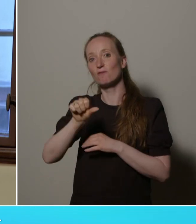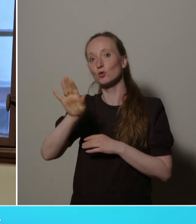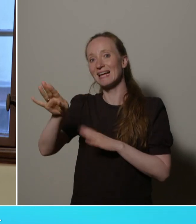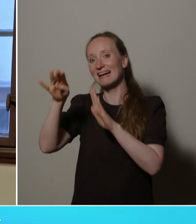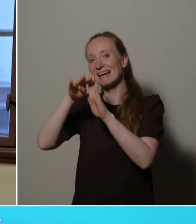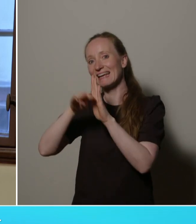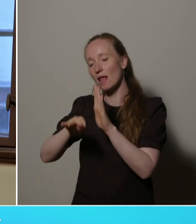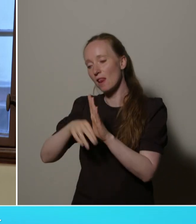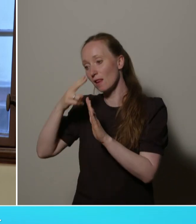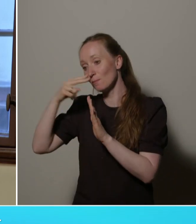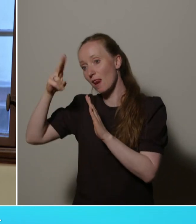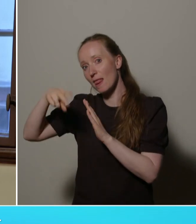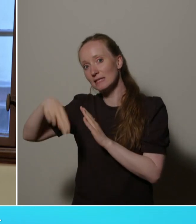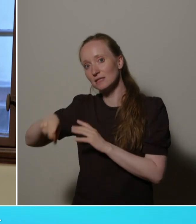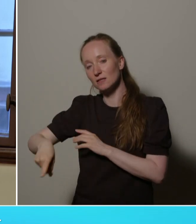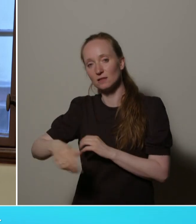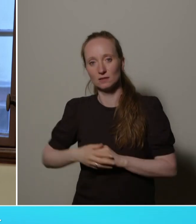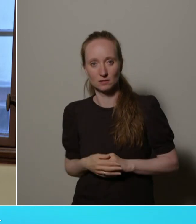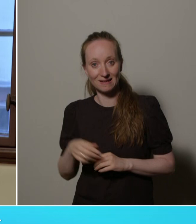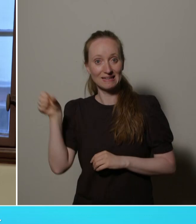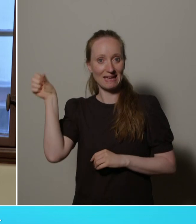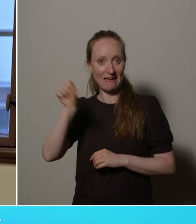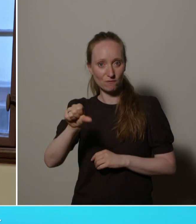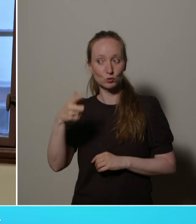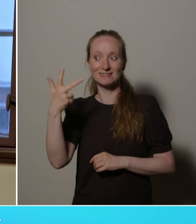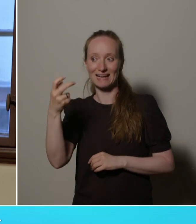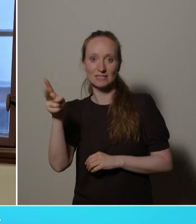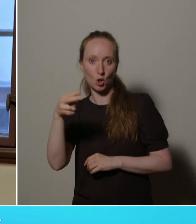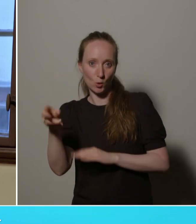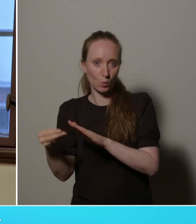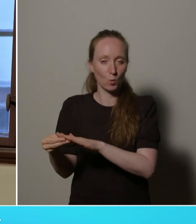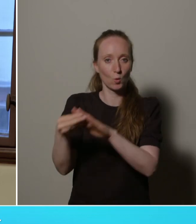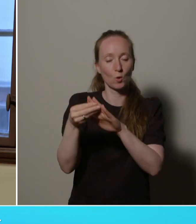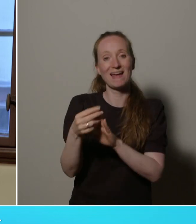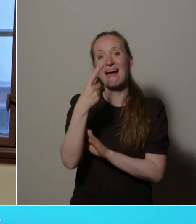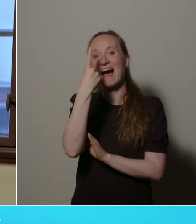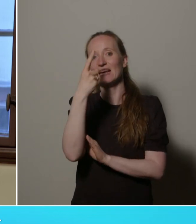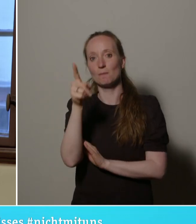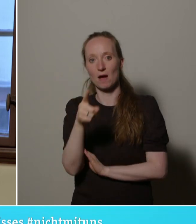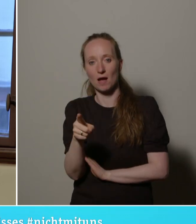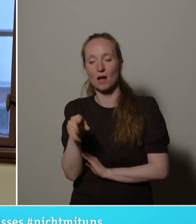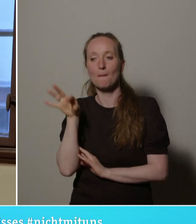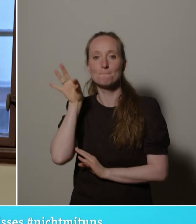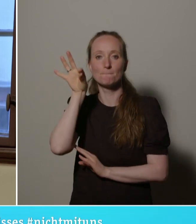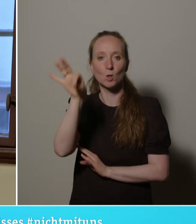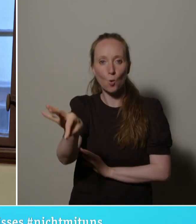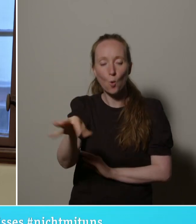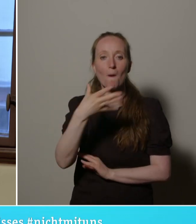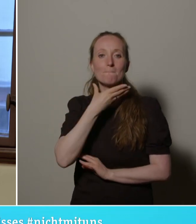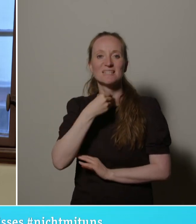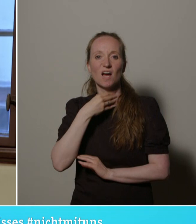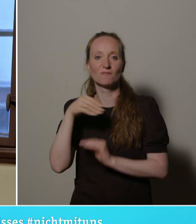beschäftigen. Ja, Erfurt fördert 30 Euro einmalig pro Bedarfsgemeinschaft.